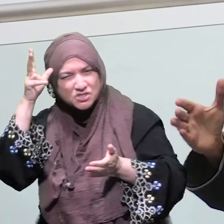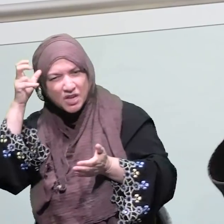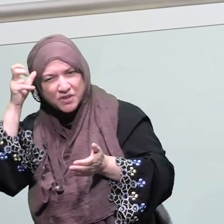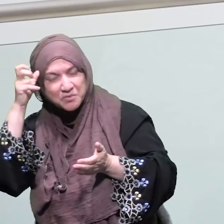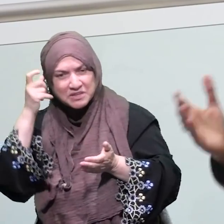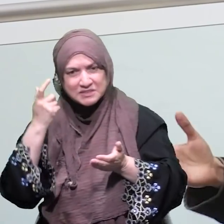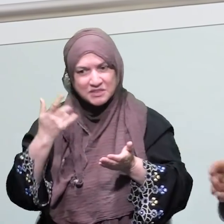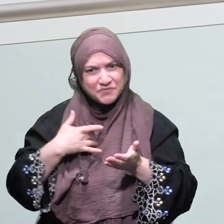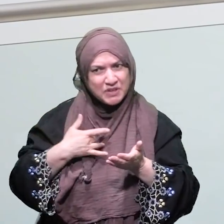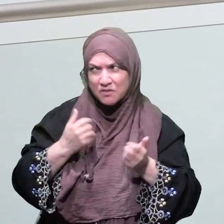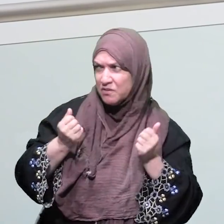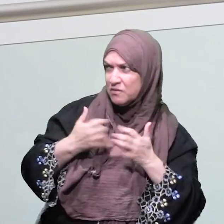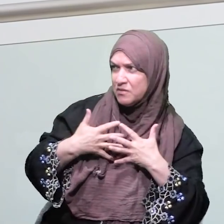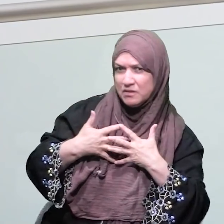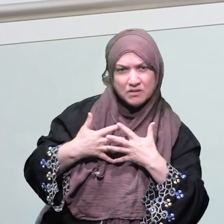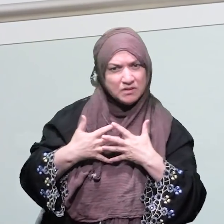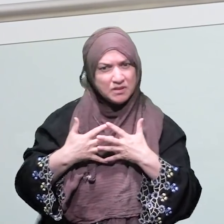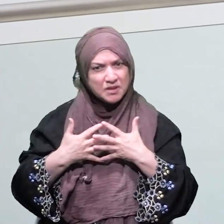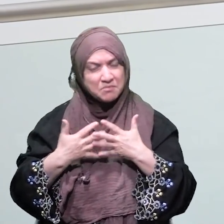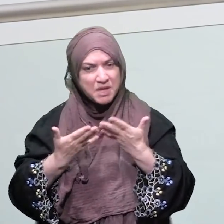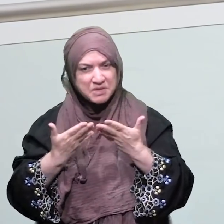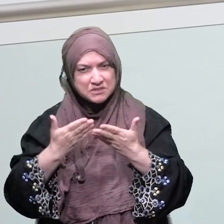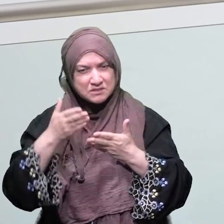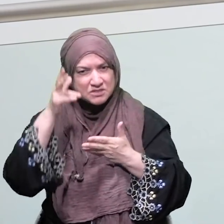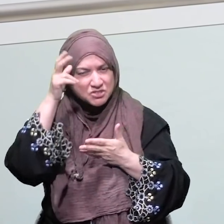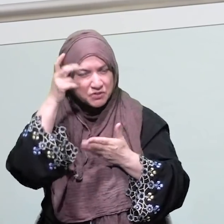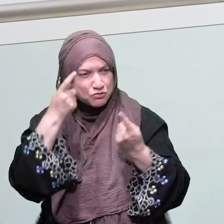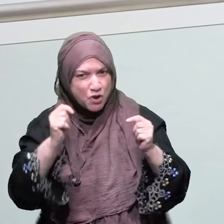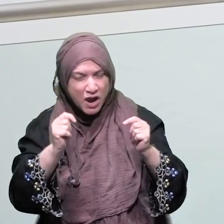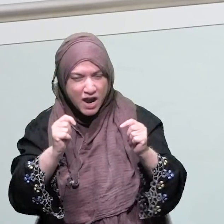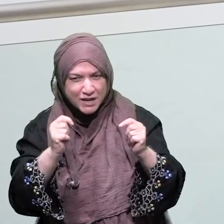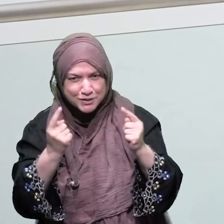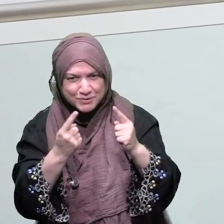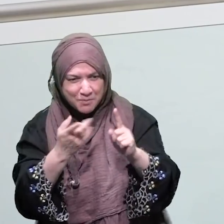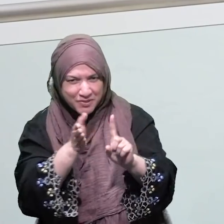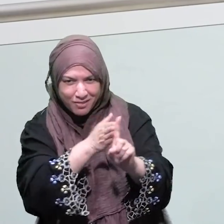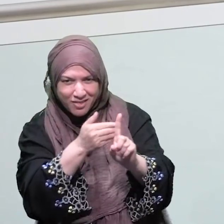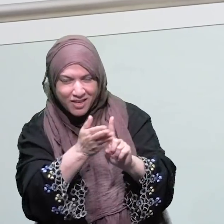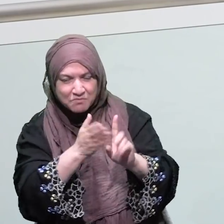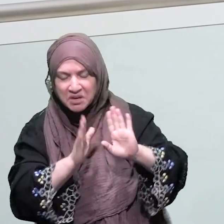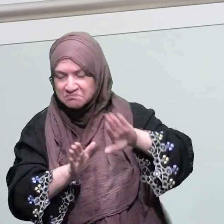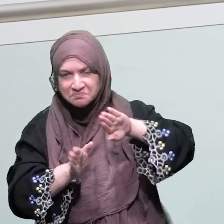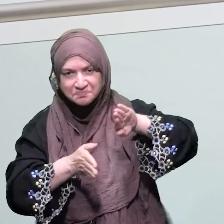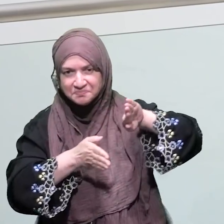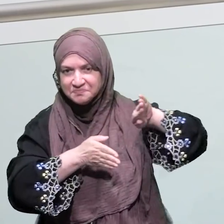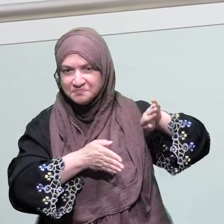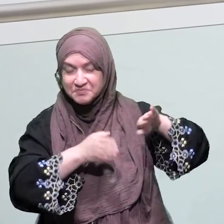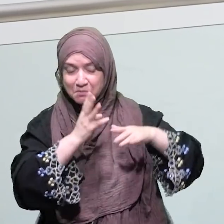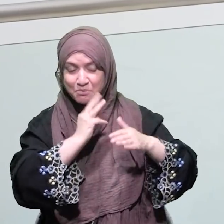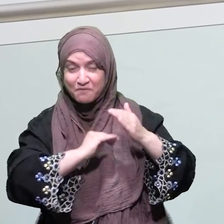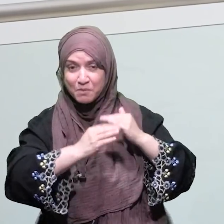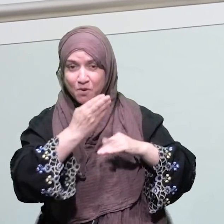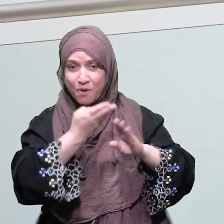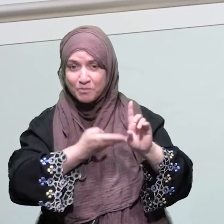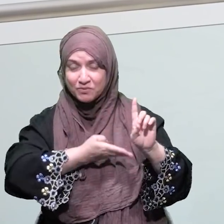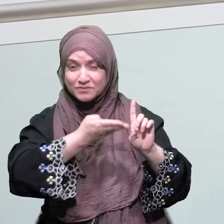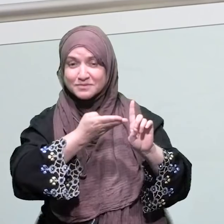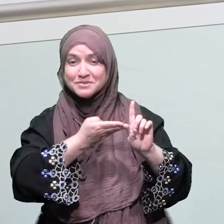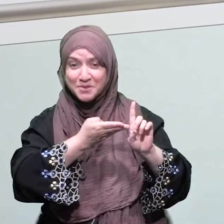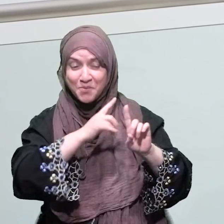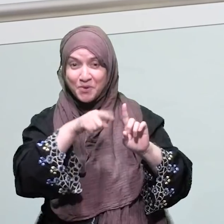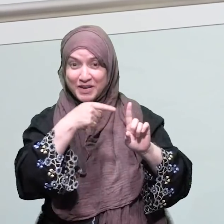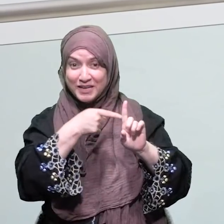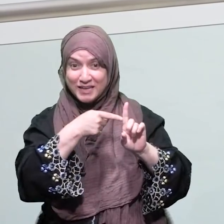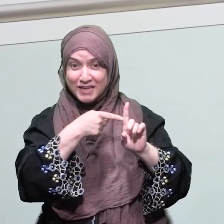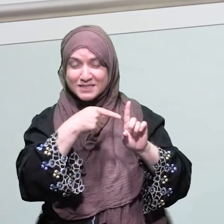succeed because the shayateen are out there. No, every time the Prophet ﷺ talks to us about the impact of the shayateen, the